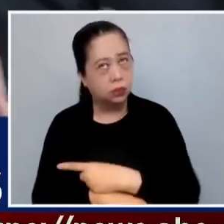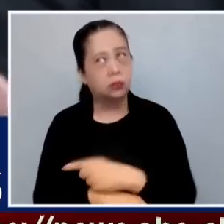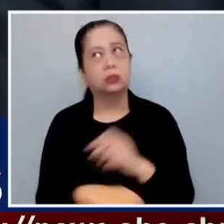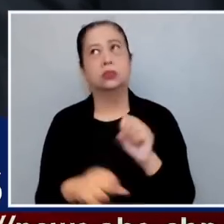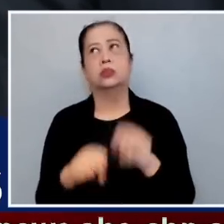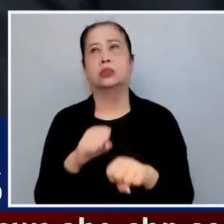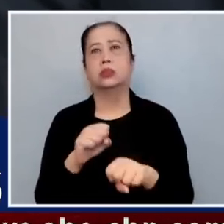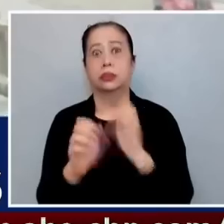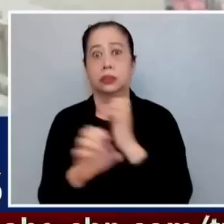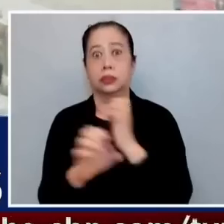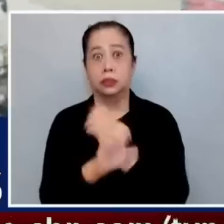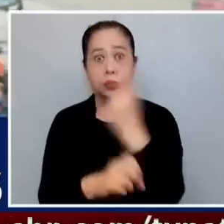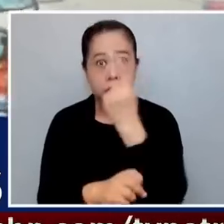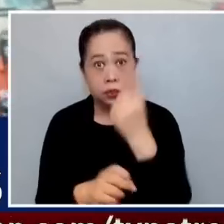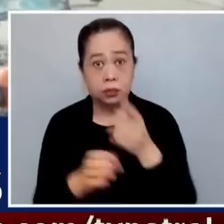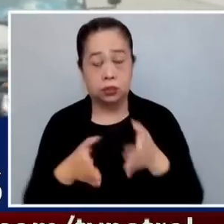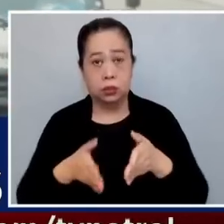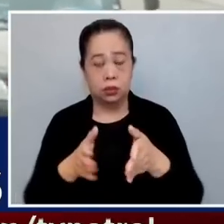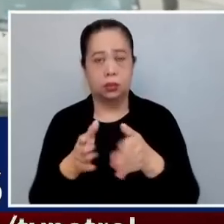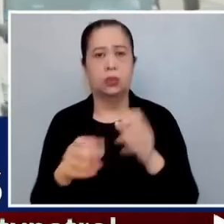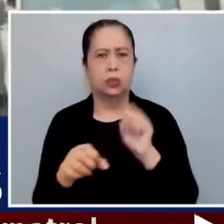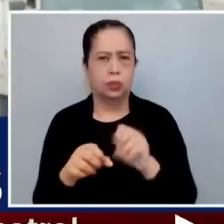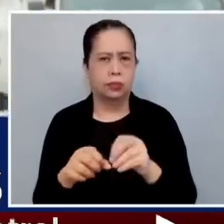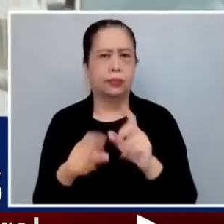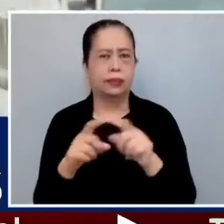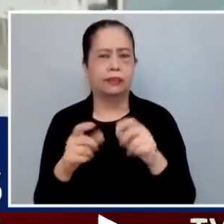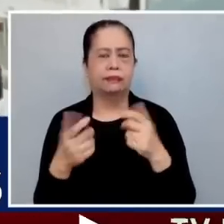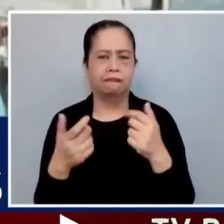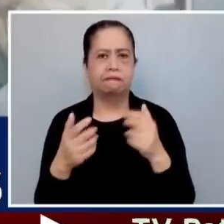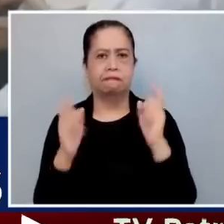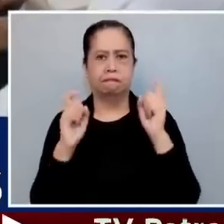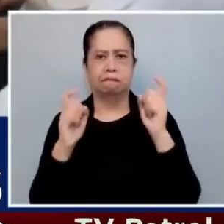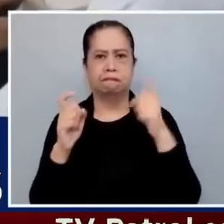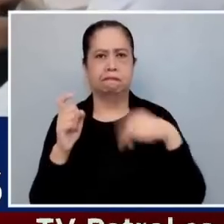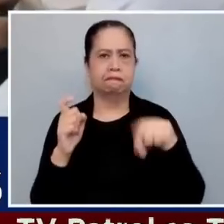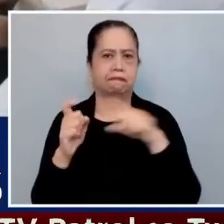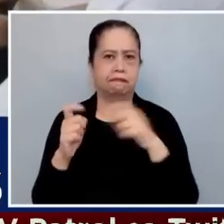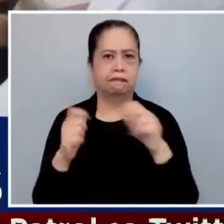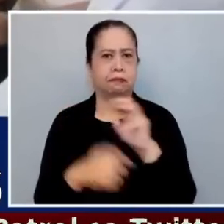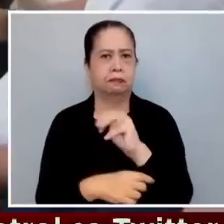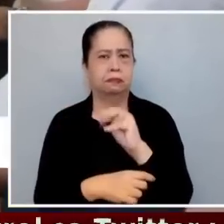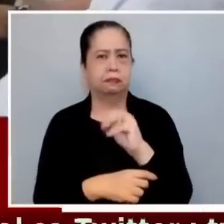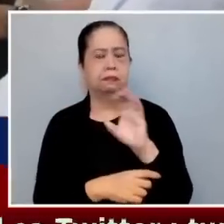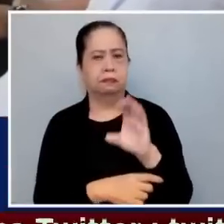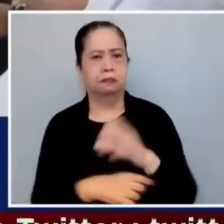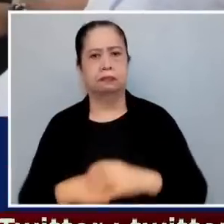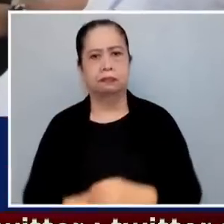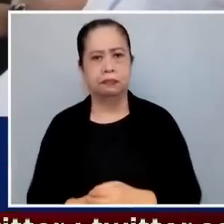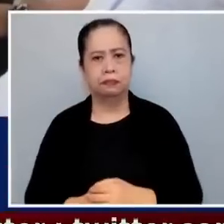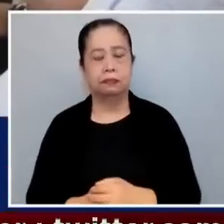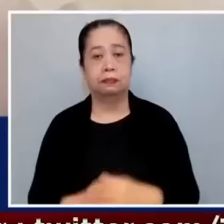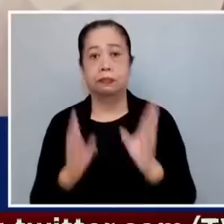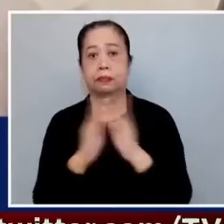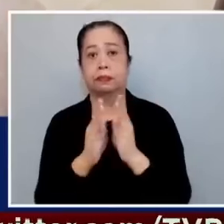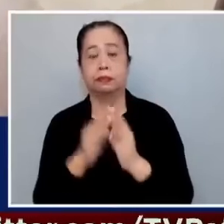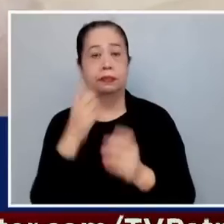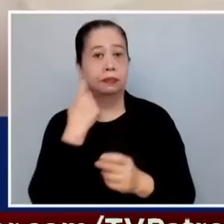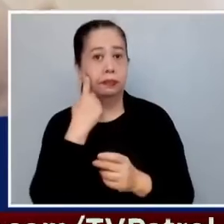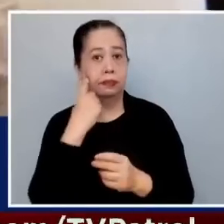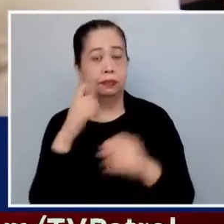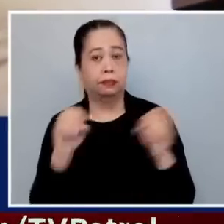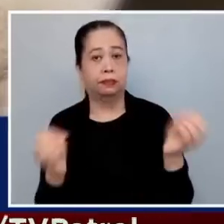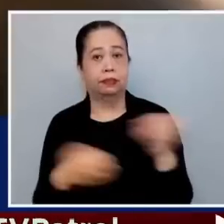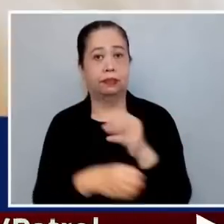436,000 a day. So, sa EDSA lang po ito, no? Kaya naman di na nagpatumpik-tumpik pa ang Metro Manila Council. Sa pulong kanina sa tanggapan